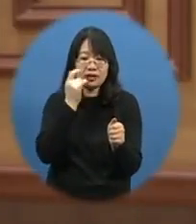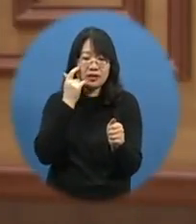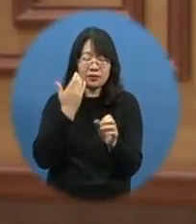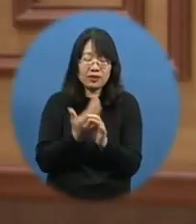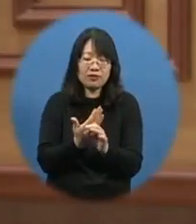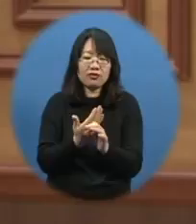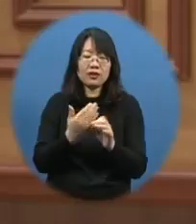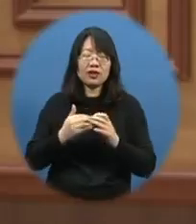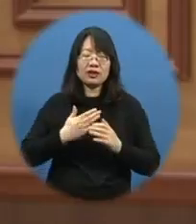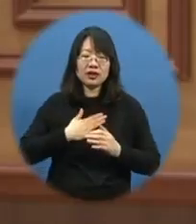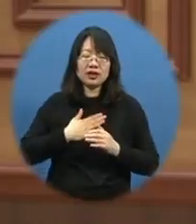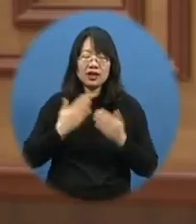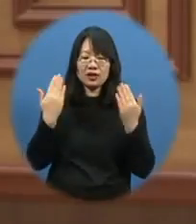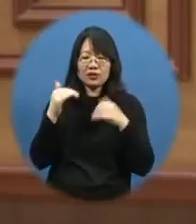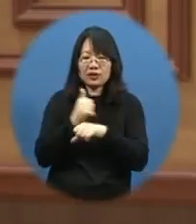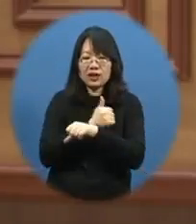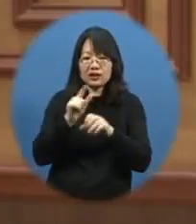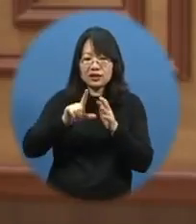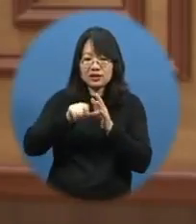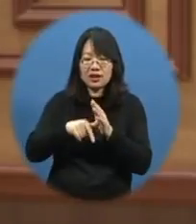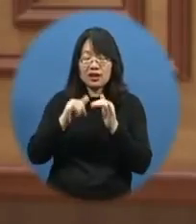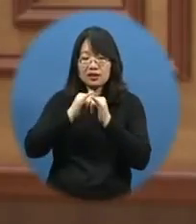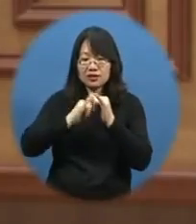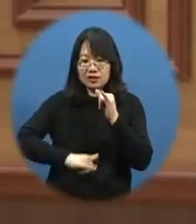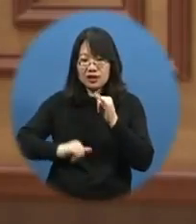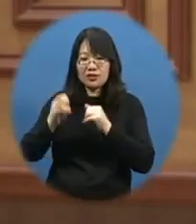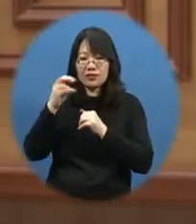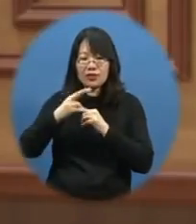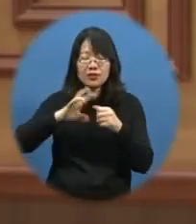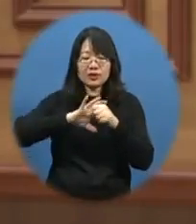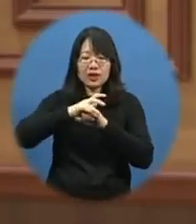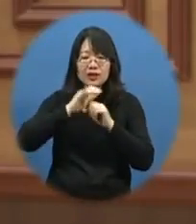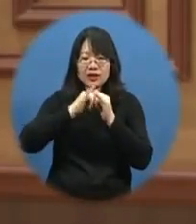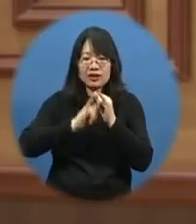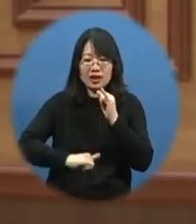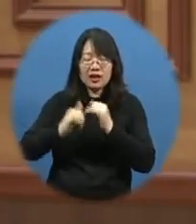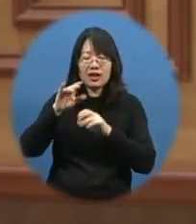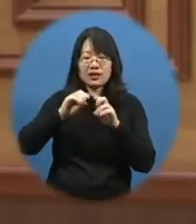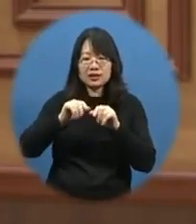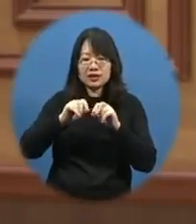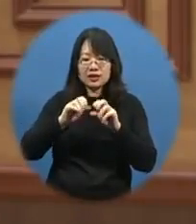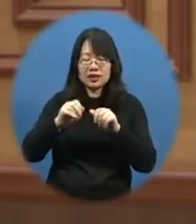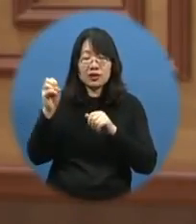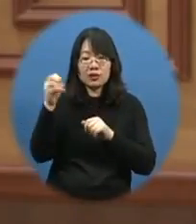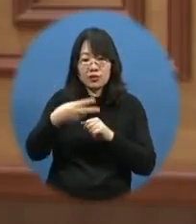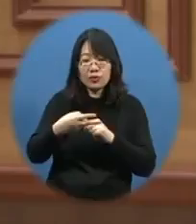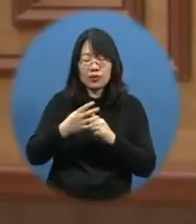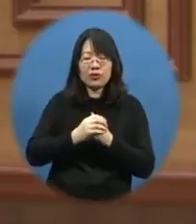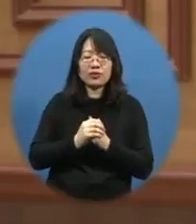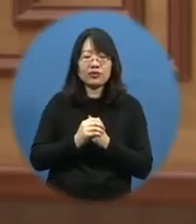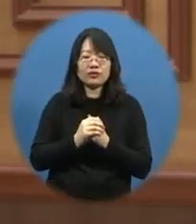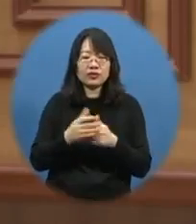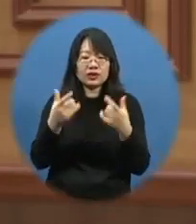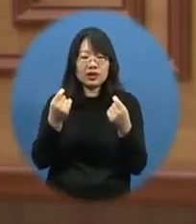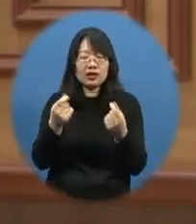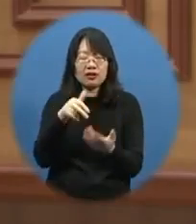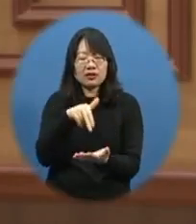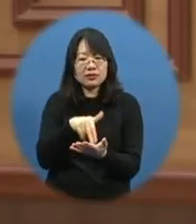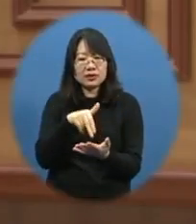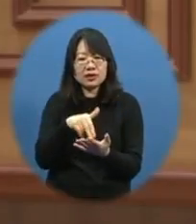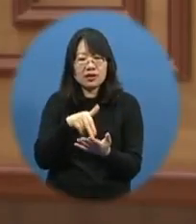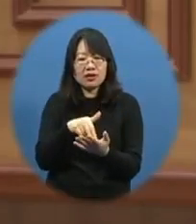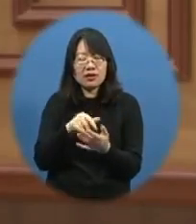하시냐면요. 자기는 학교 다닐 때 역사나 세계사나 지리나 뭐 또 이런